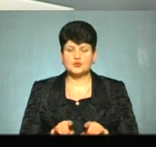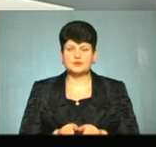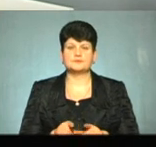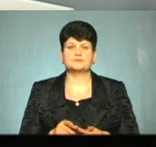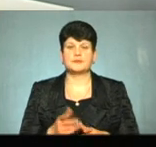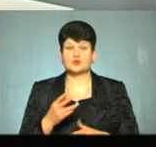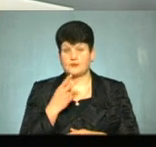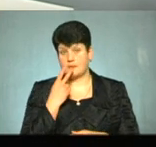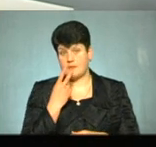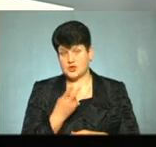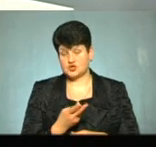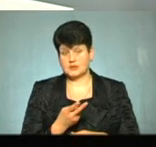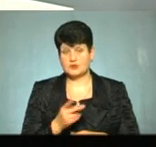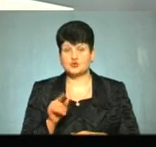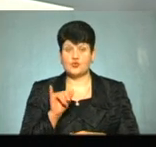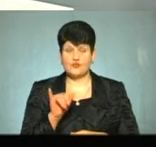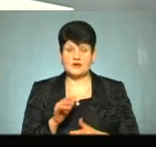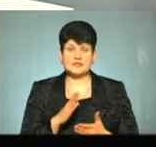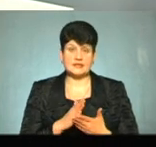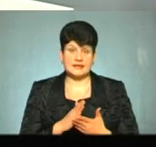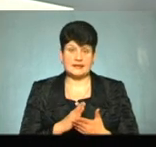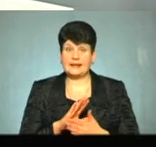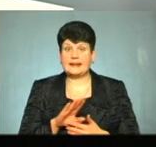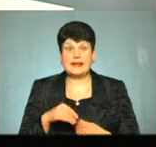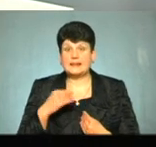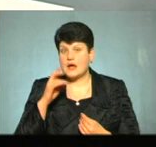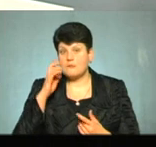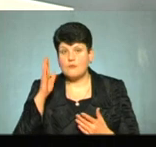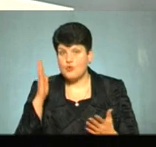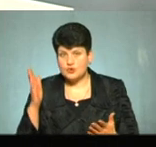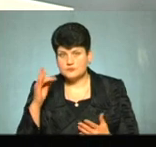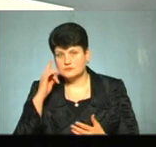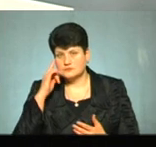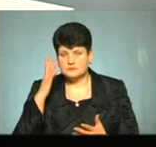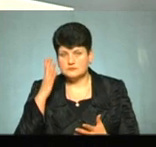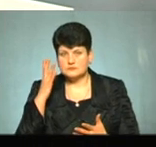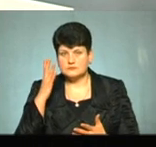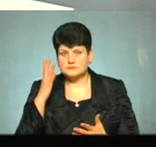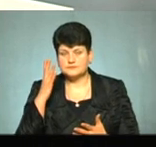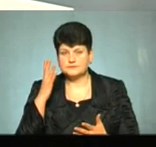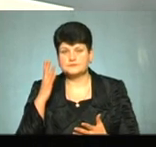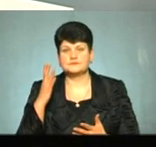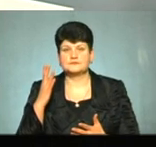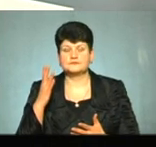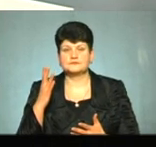ви бачите, що на вас є якісь такі, не дай Боже, підозри і симптоми